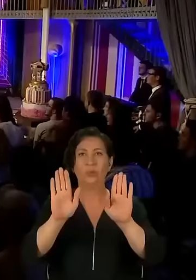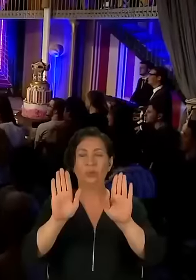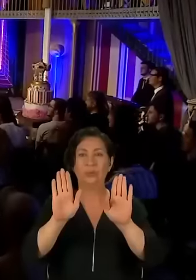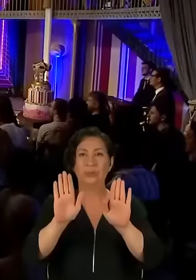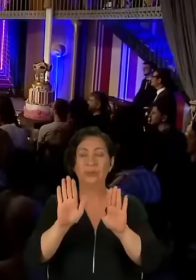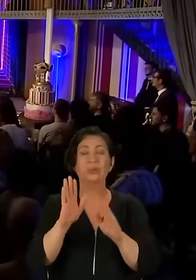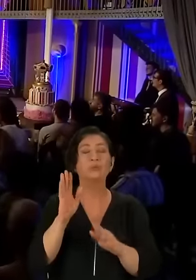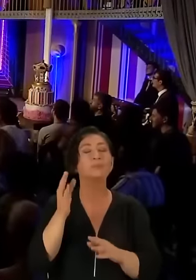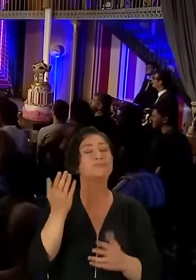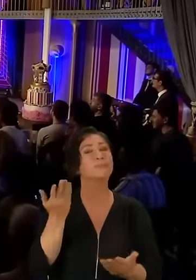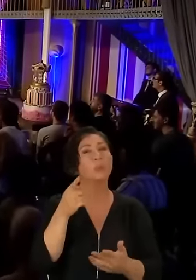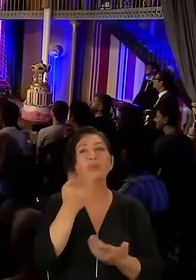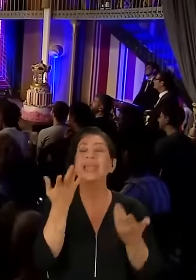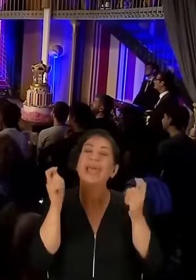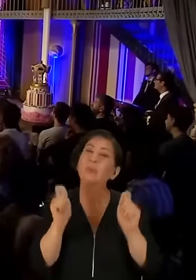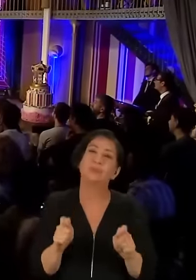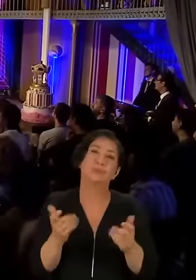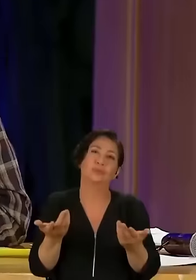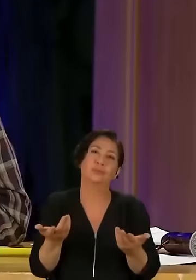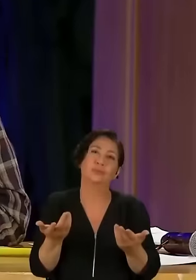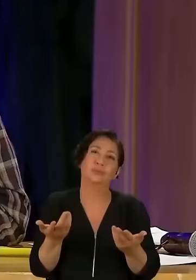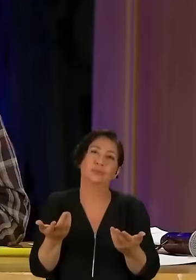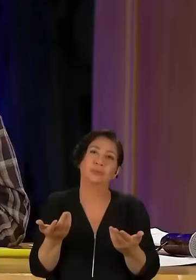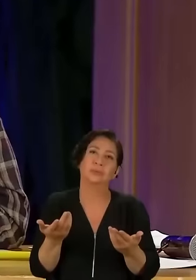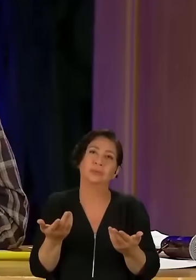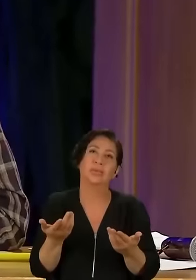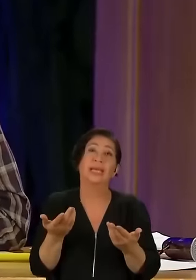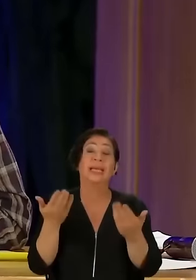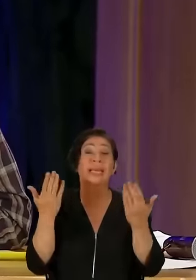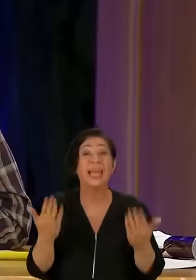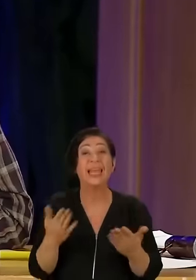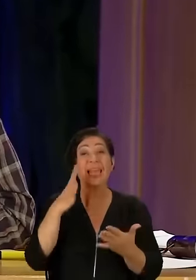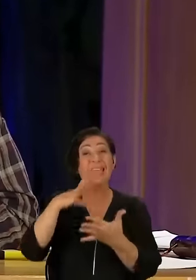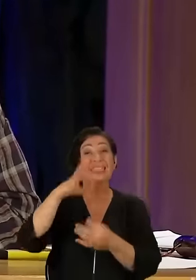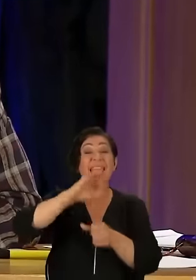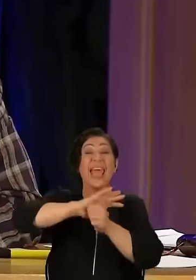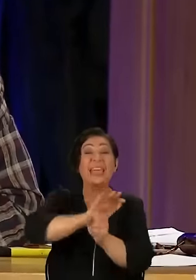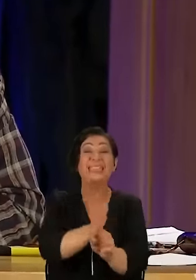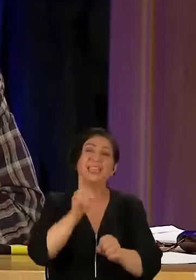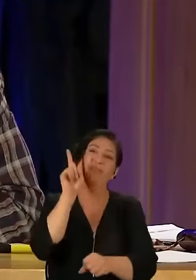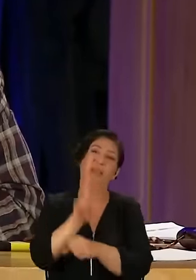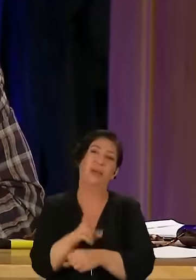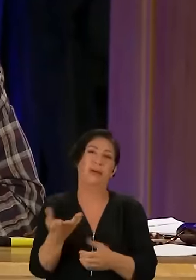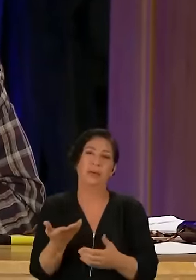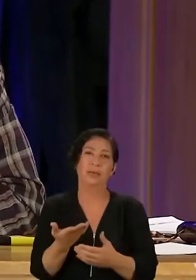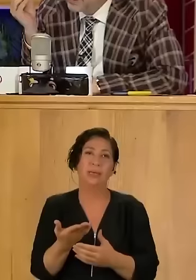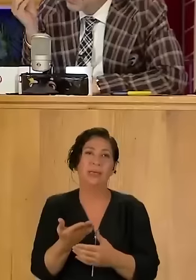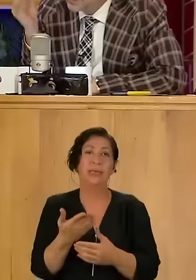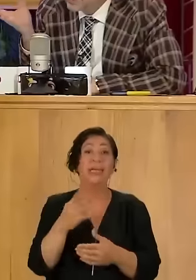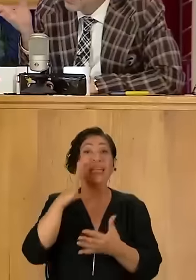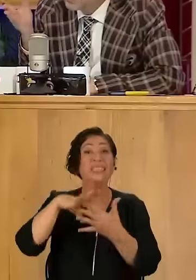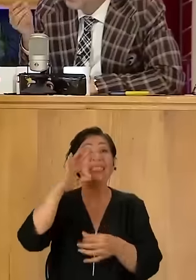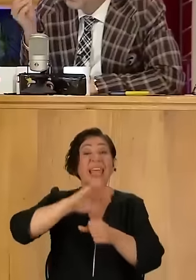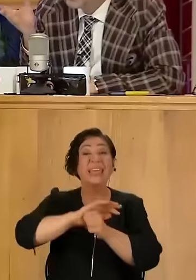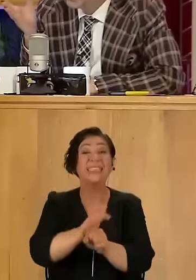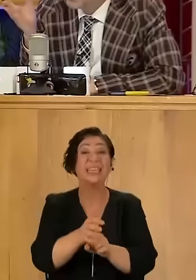Kapıyı unuttu. 4. Çocuklar bunu niye yapıyorsunuz? Bu ne ya? Yani insana eziyet vallahi billahi ya. Yani